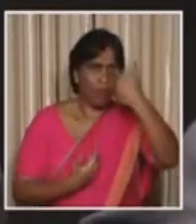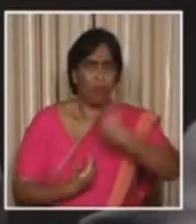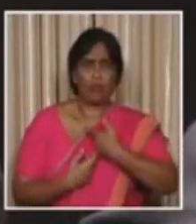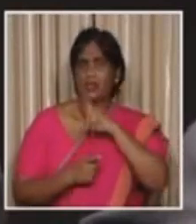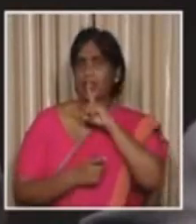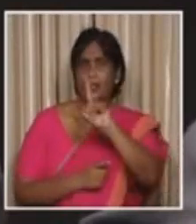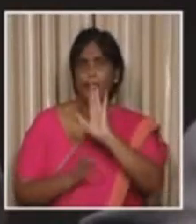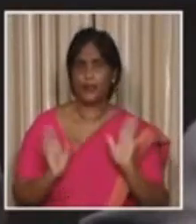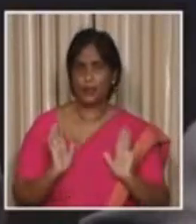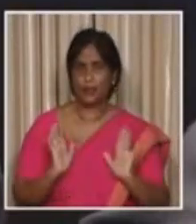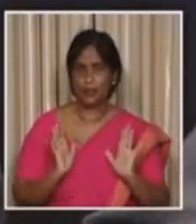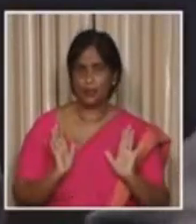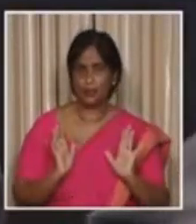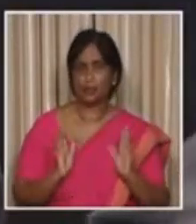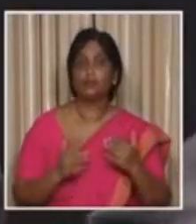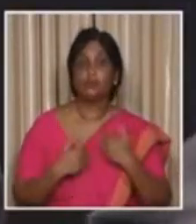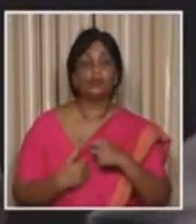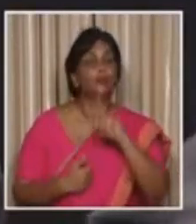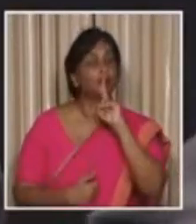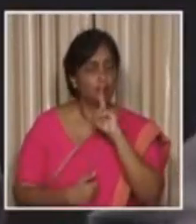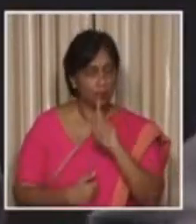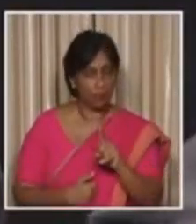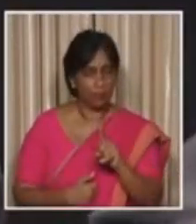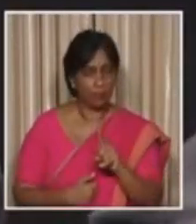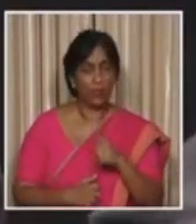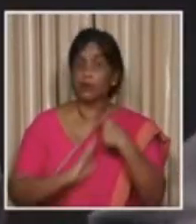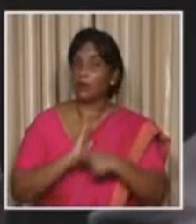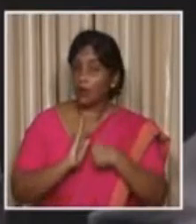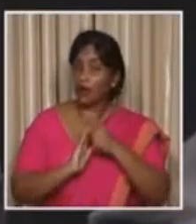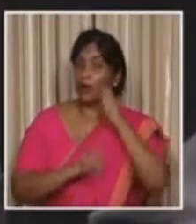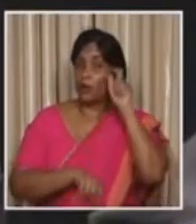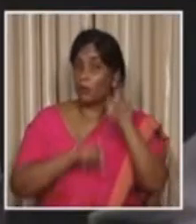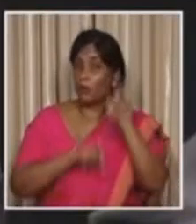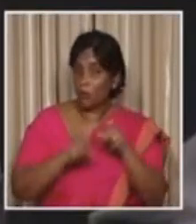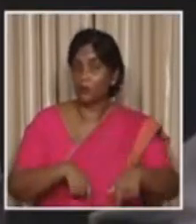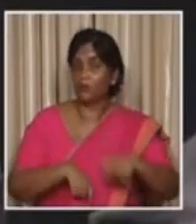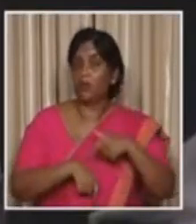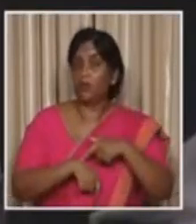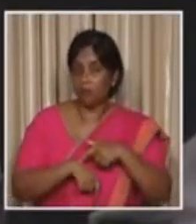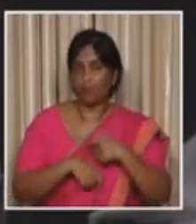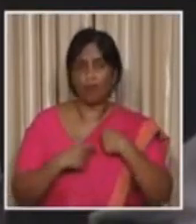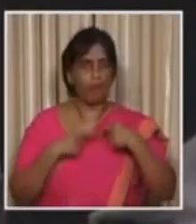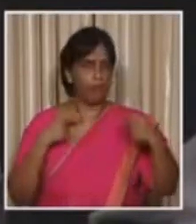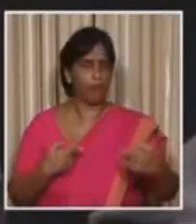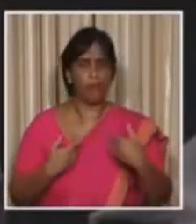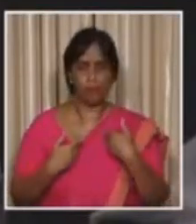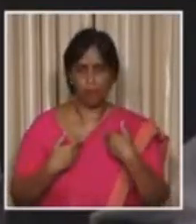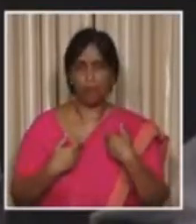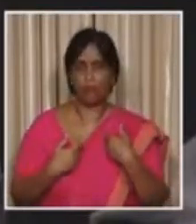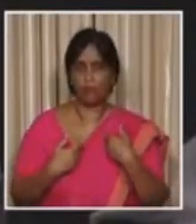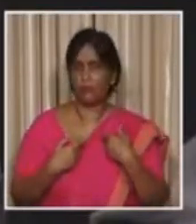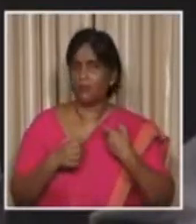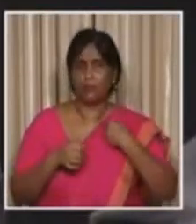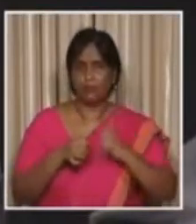නෙමෙයි මම කතා කරේ අපි කතා කරේ රටේ ජනතාව මේ මොහොතේ අපි විපක්ෂේ ඉන්නේ